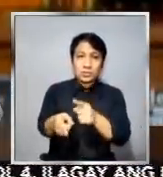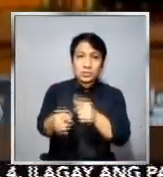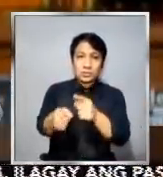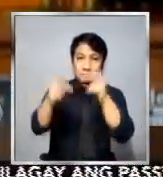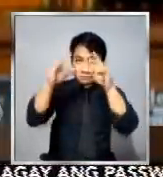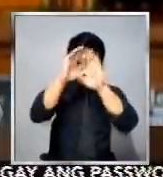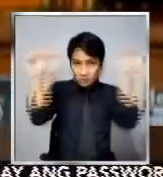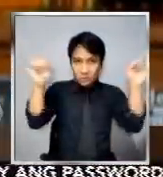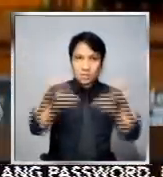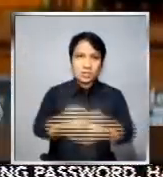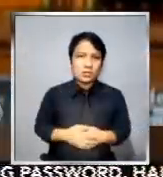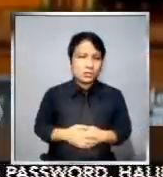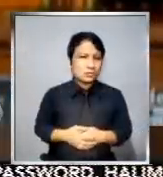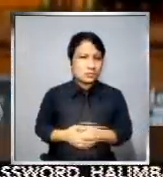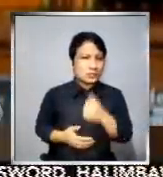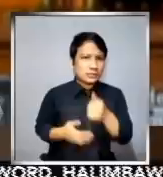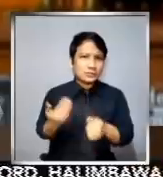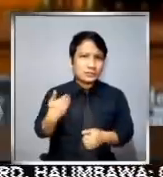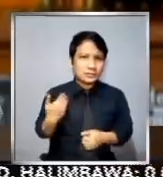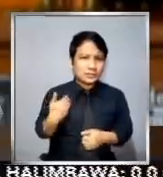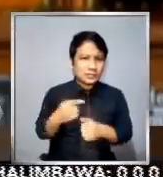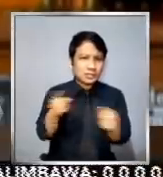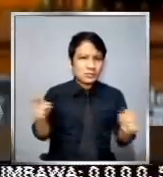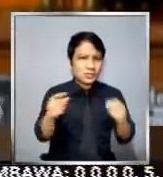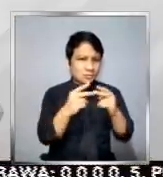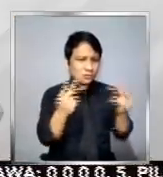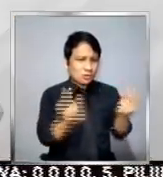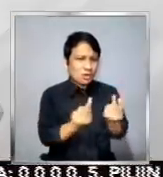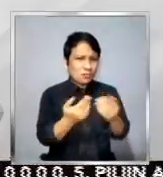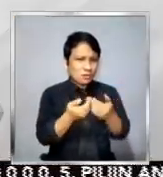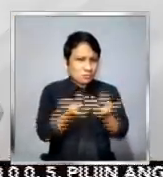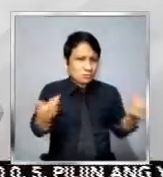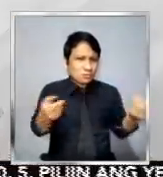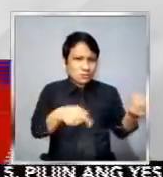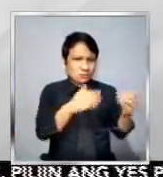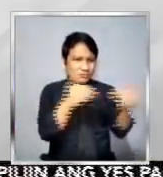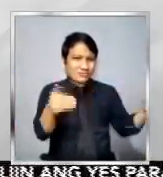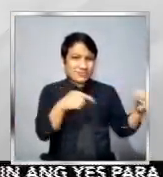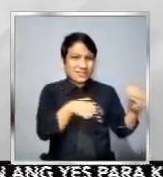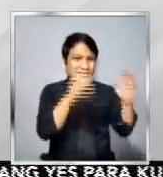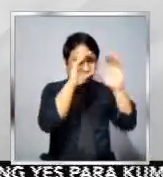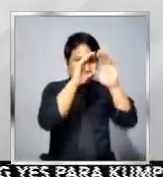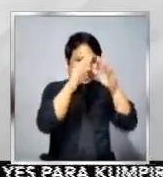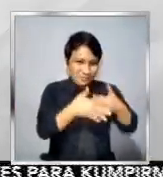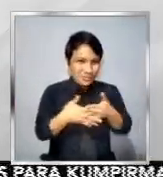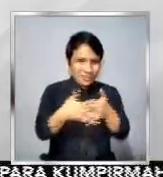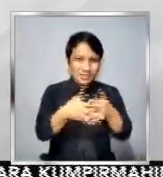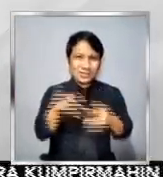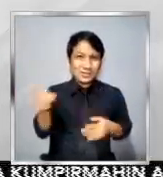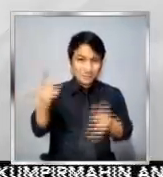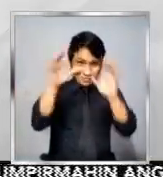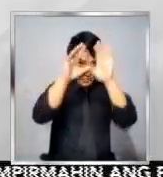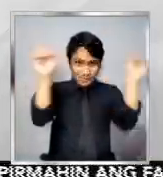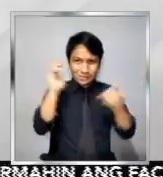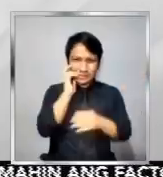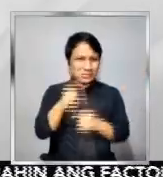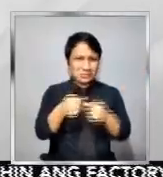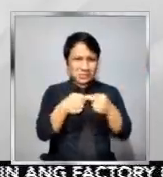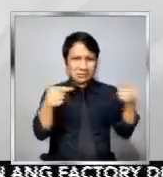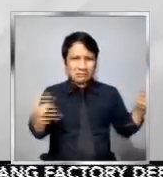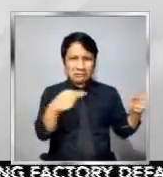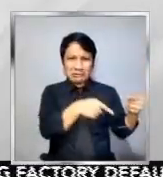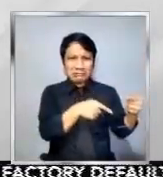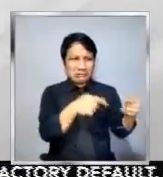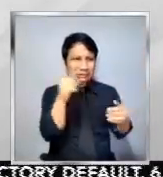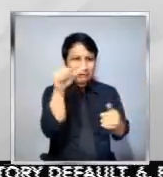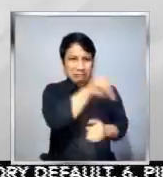ito taliwas sa tila posisyon ng pangulo kontra sa Amerika. Hindi naman siya anti-US po eh. Siya ay para po sa